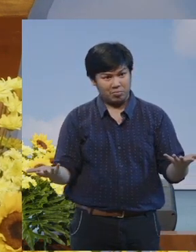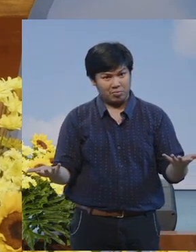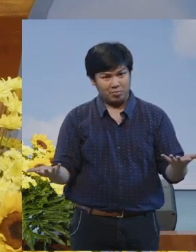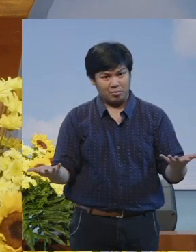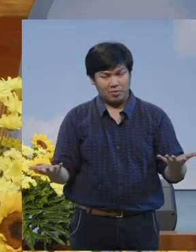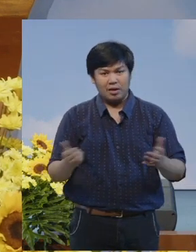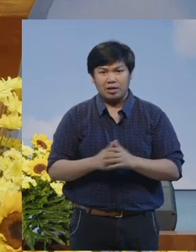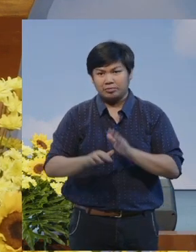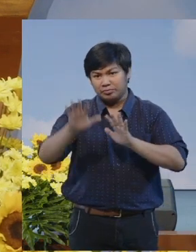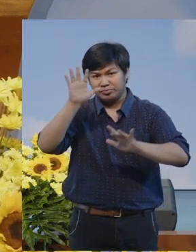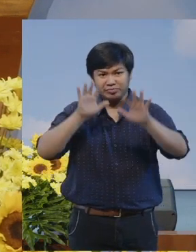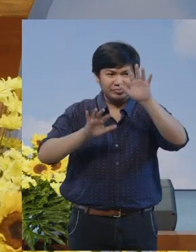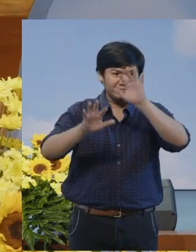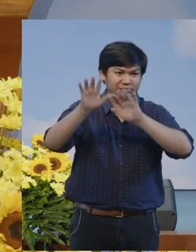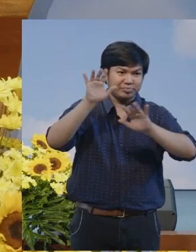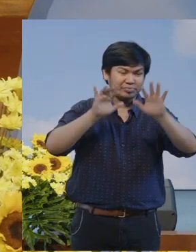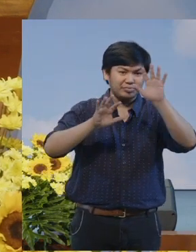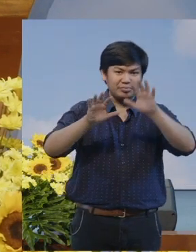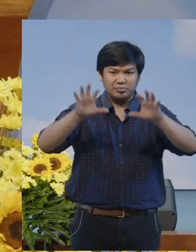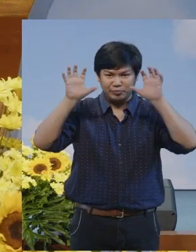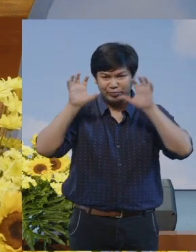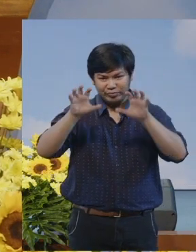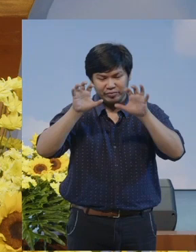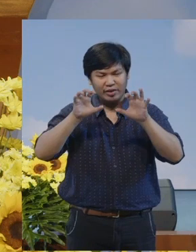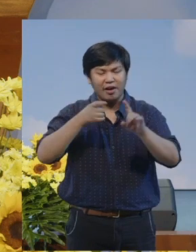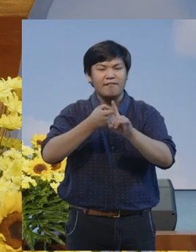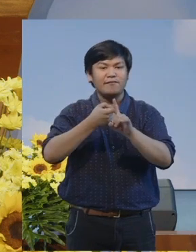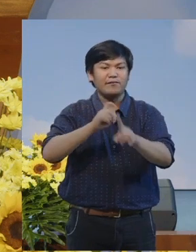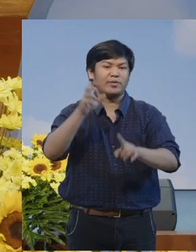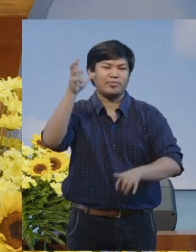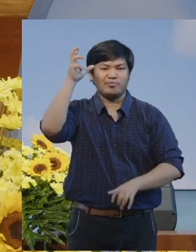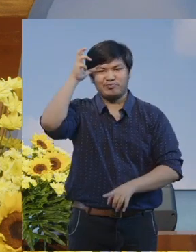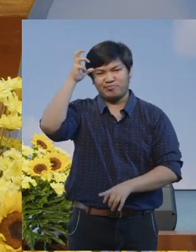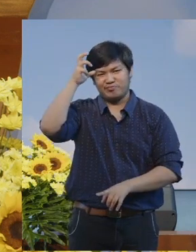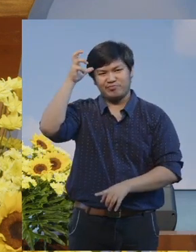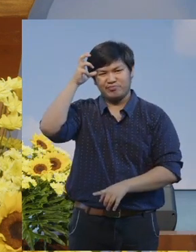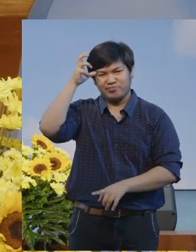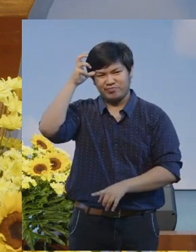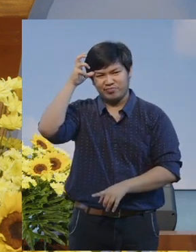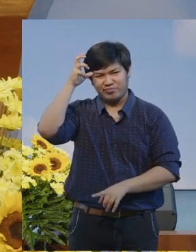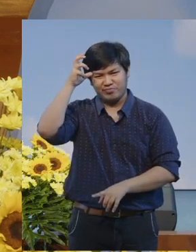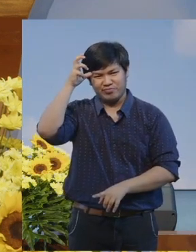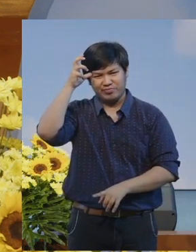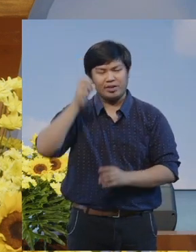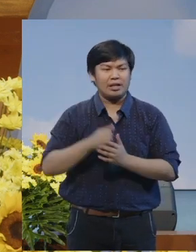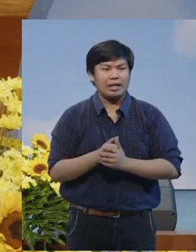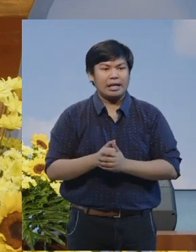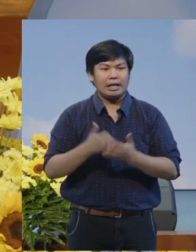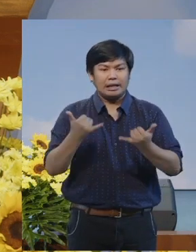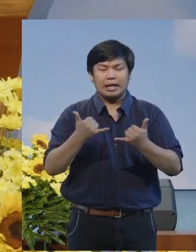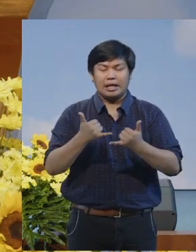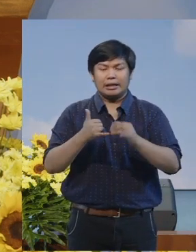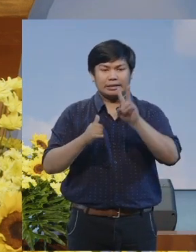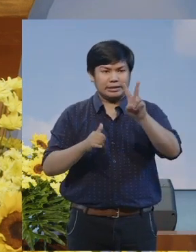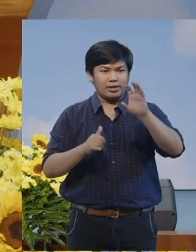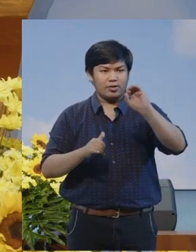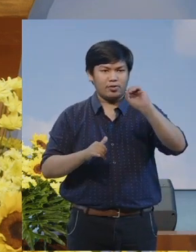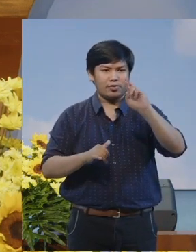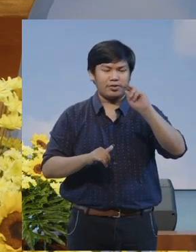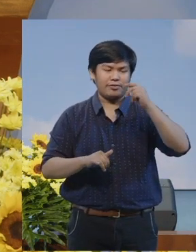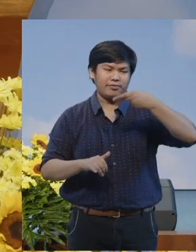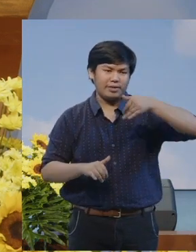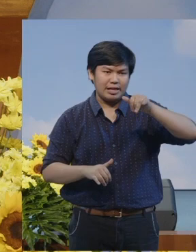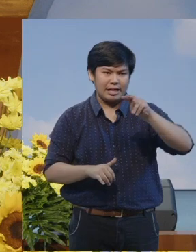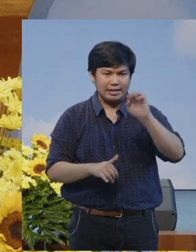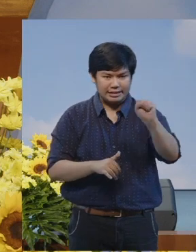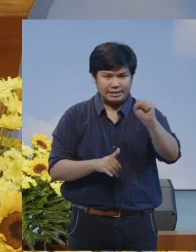lang, ang paghahasik ng takot ay nagmula sa mga demonyo. Sa 2 Corinthians 12:7,